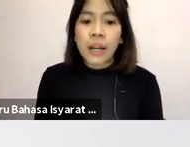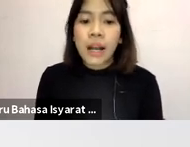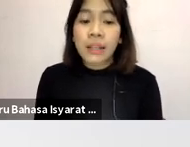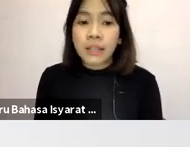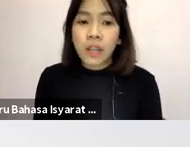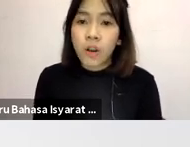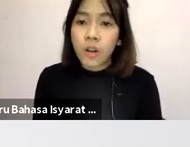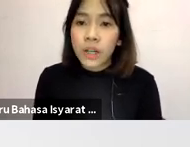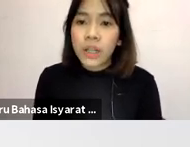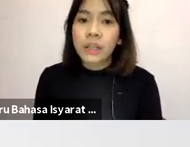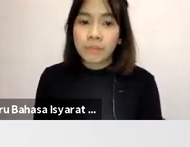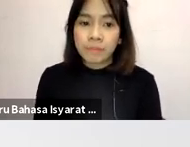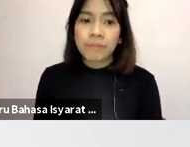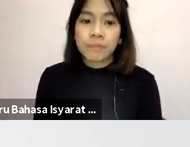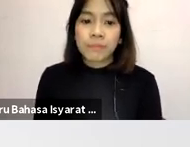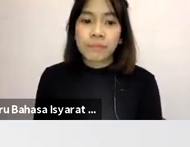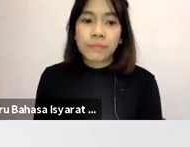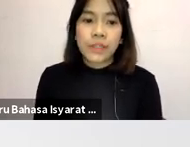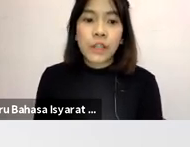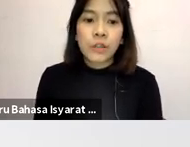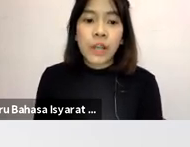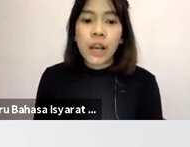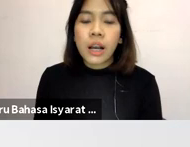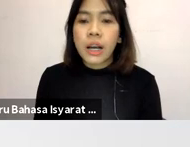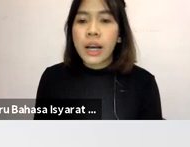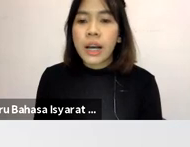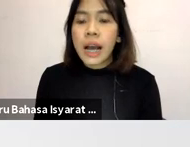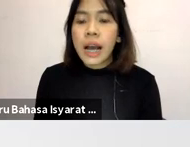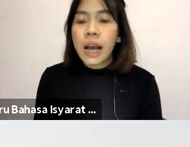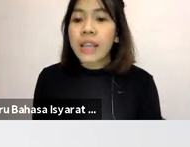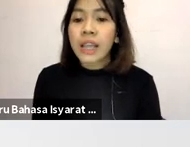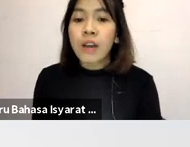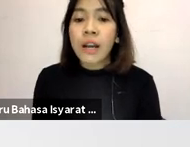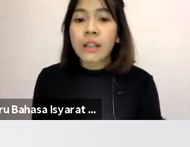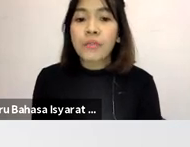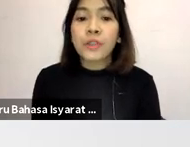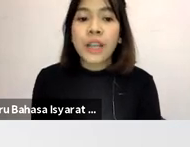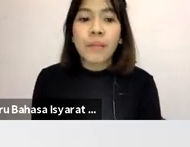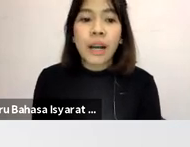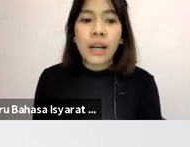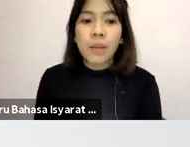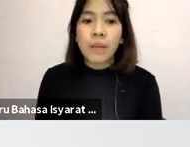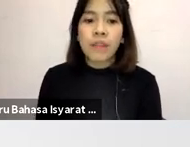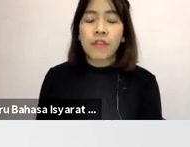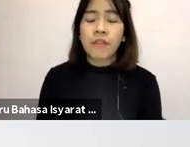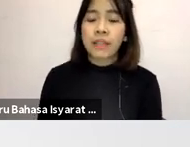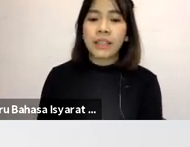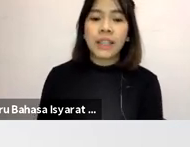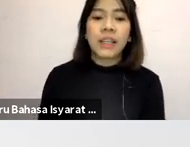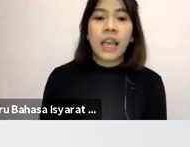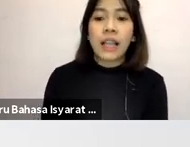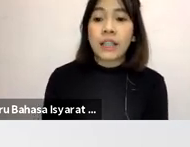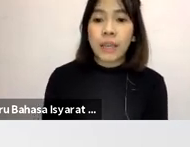para antar stakeholder dan juga agar terciptanya atau agar terwujudnya lembaga pengembangan